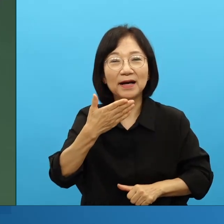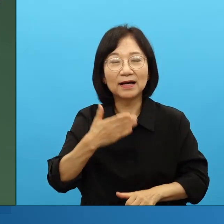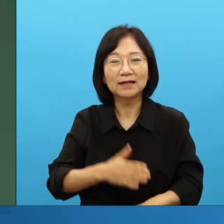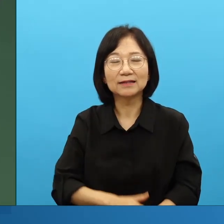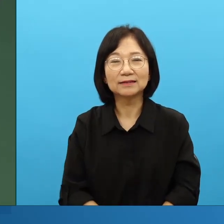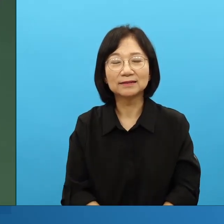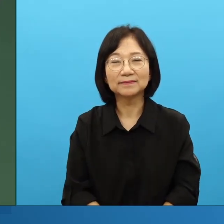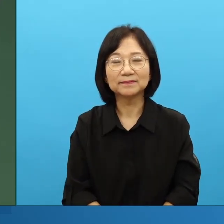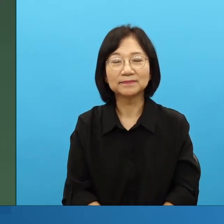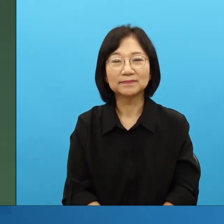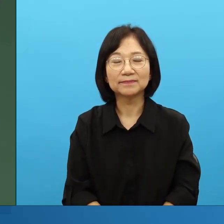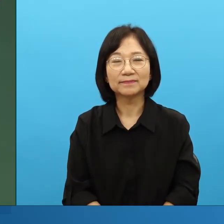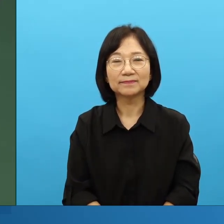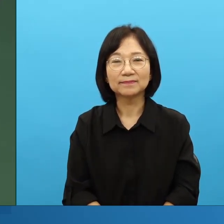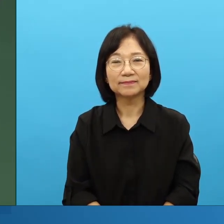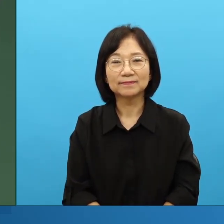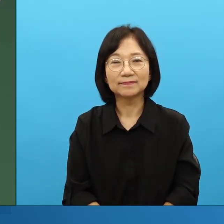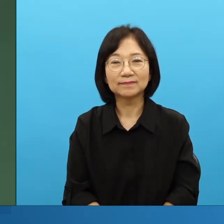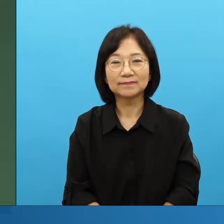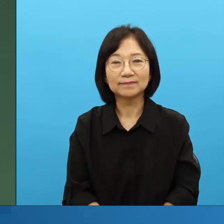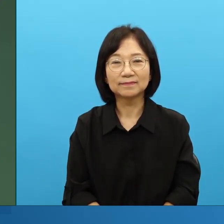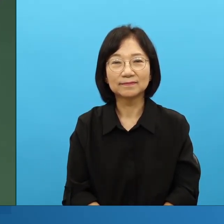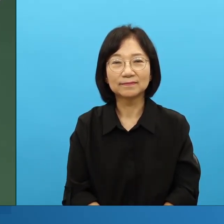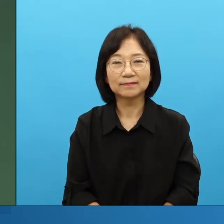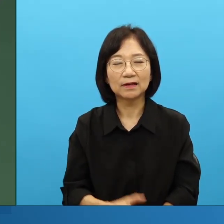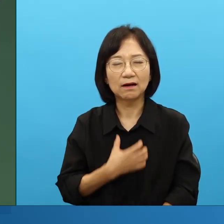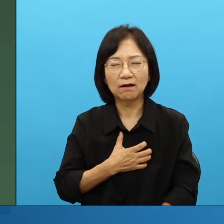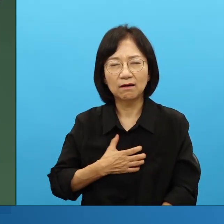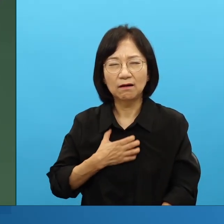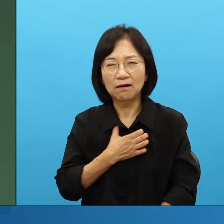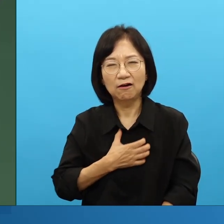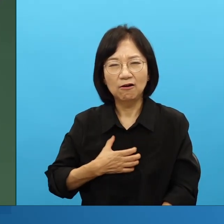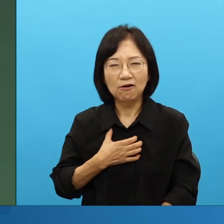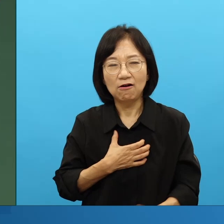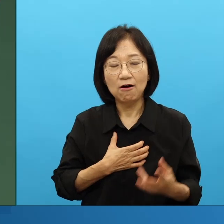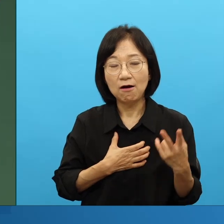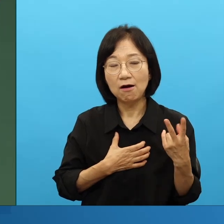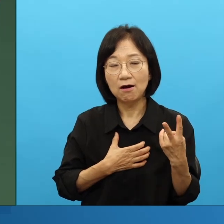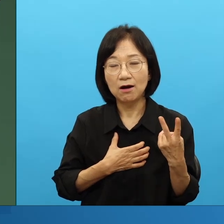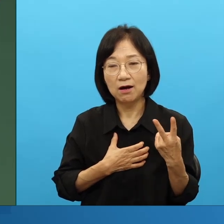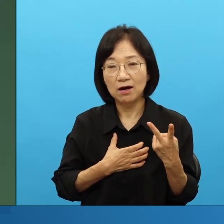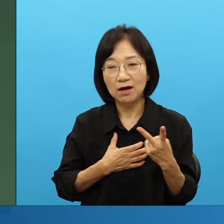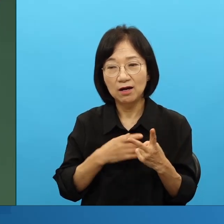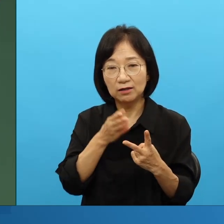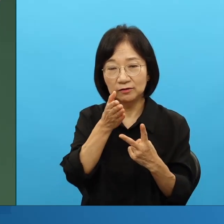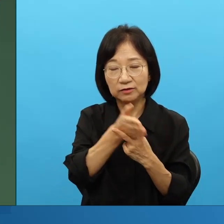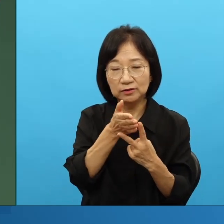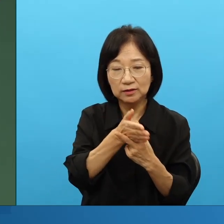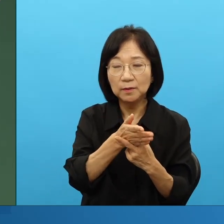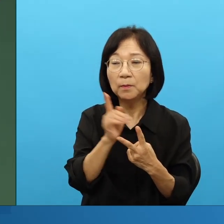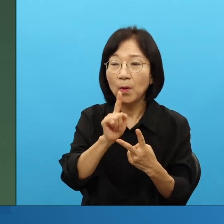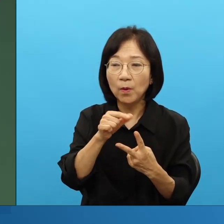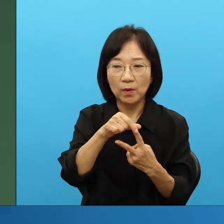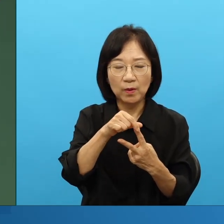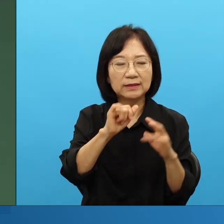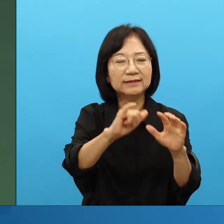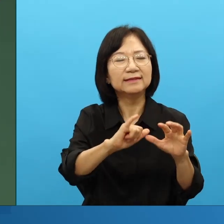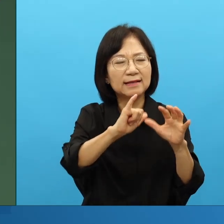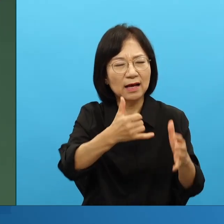그러면 두 가지 근심이 있는데 뭡니까? 那有两种忧愁，这是指什么？ 세상 근심, 그걸 망하는